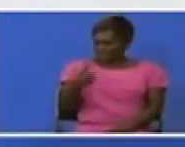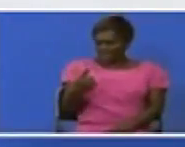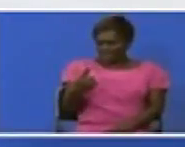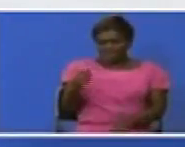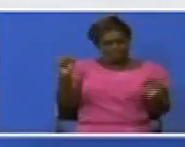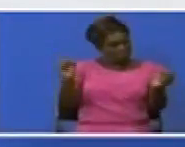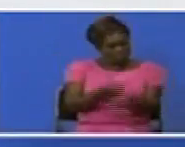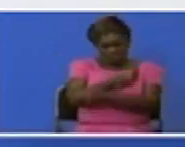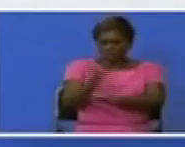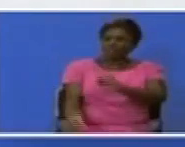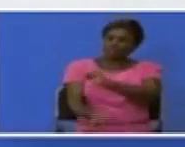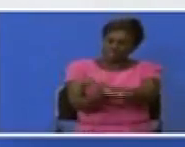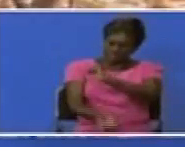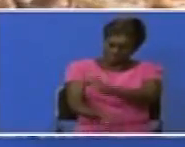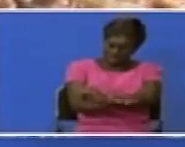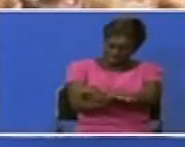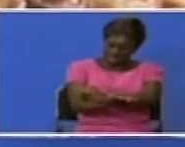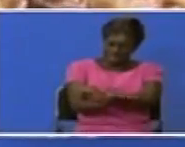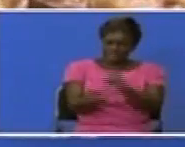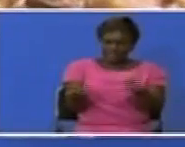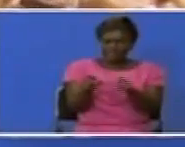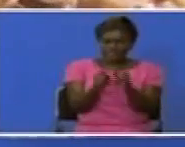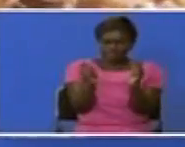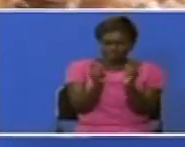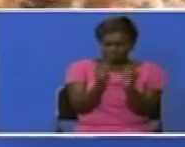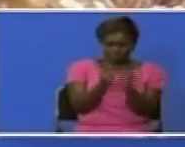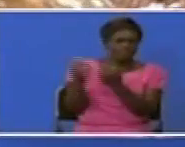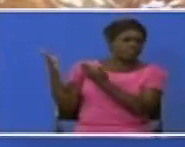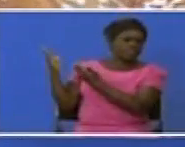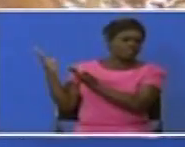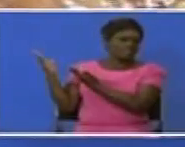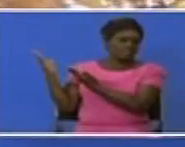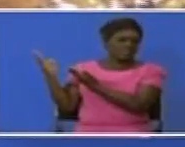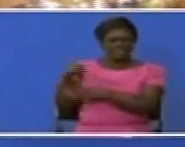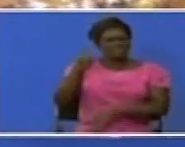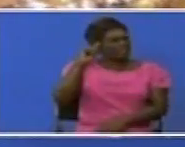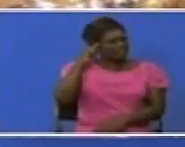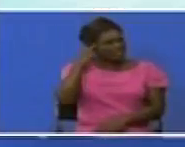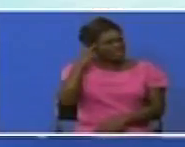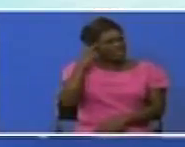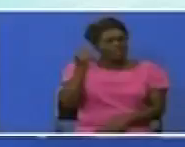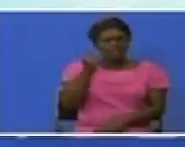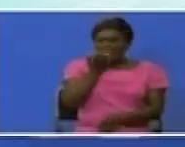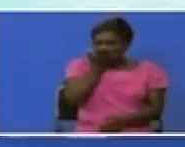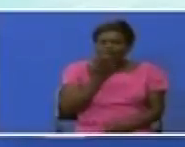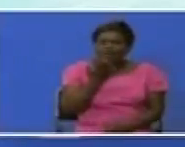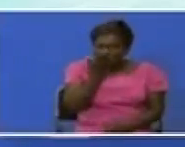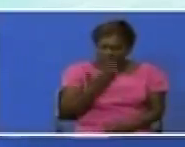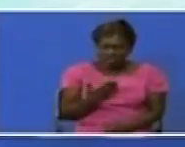wameshindwa kuiainisha bidhaa hiyo pamoja na wadudu waliounda mkorogo huo uliodhaniwa kuwa ni asali. Kukula sasa